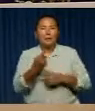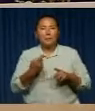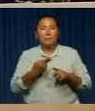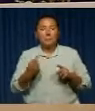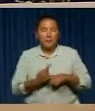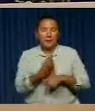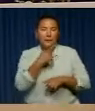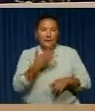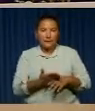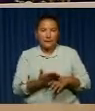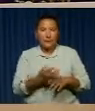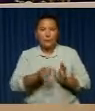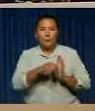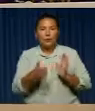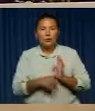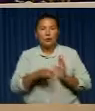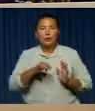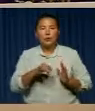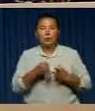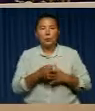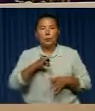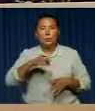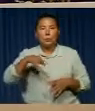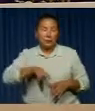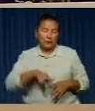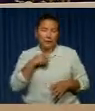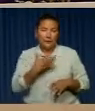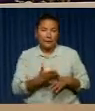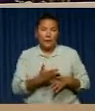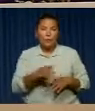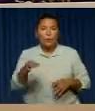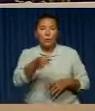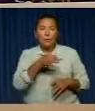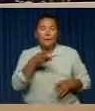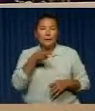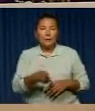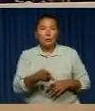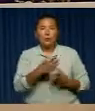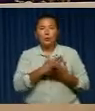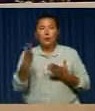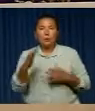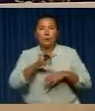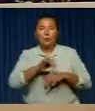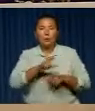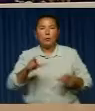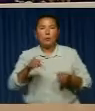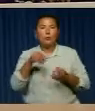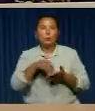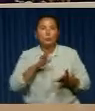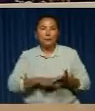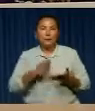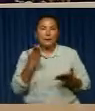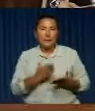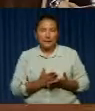мінекей 16 шілде күні біздің облыста ресми түрде 2100-ден астам науқас тіркелді.